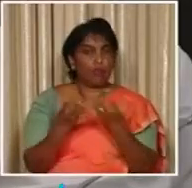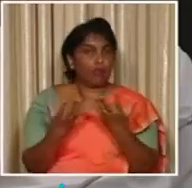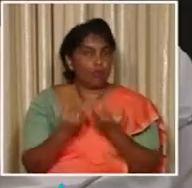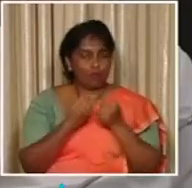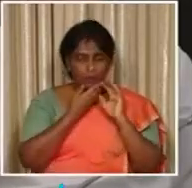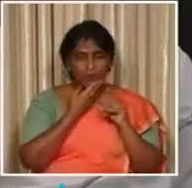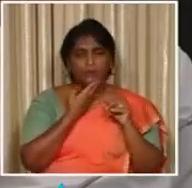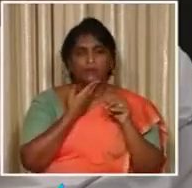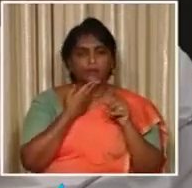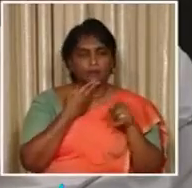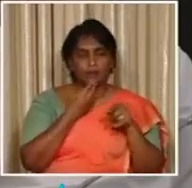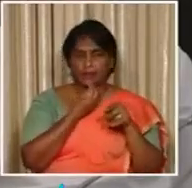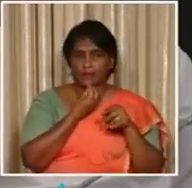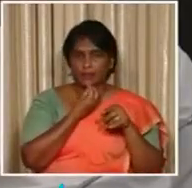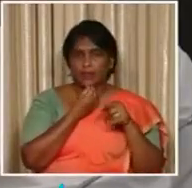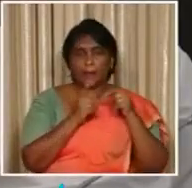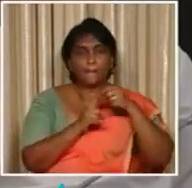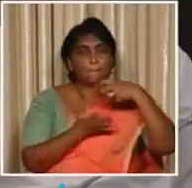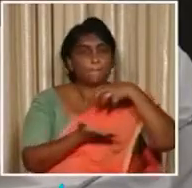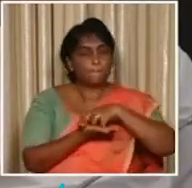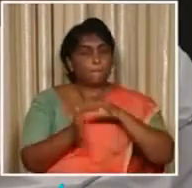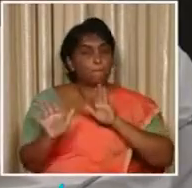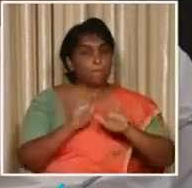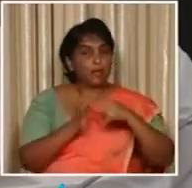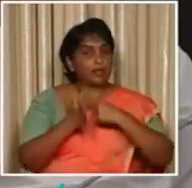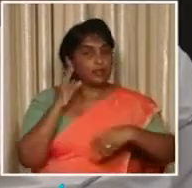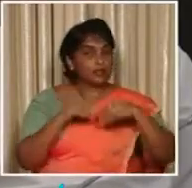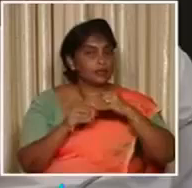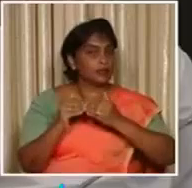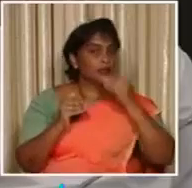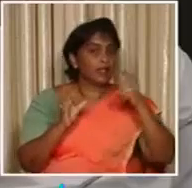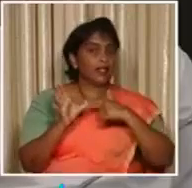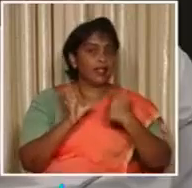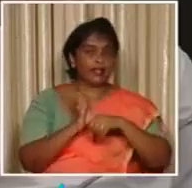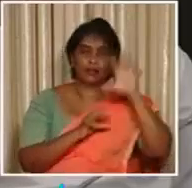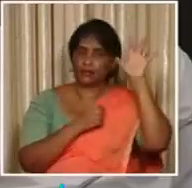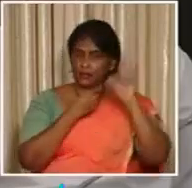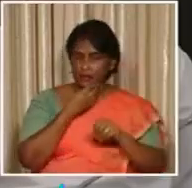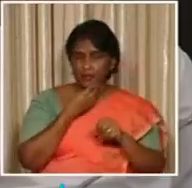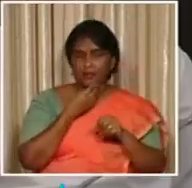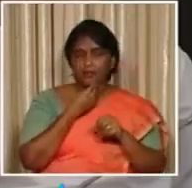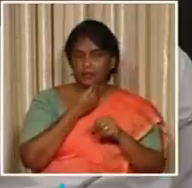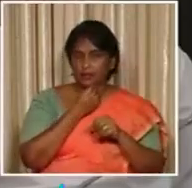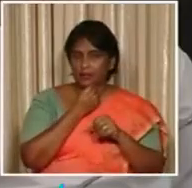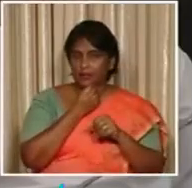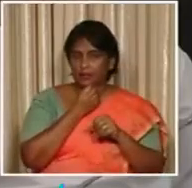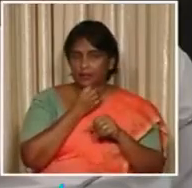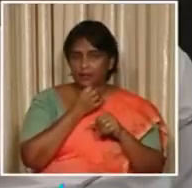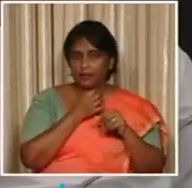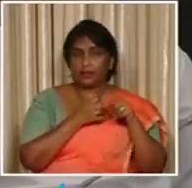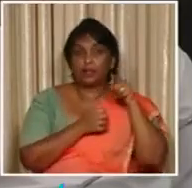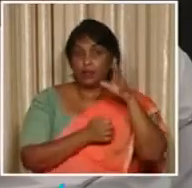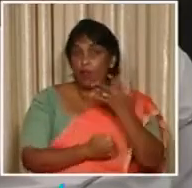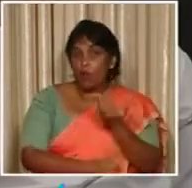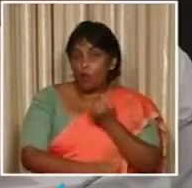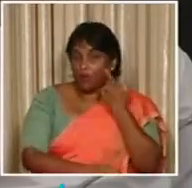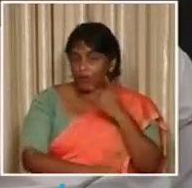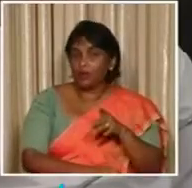තිබුණා මේ පළාත් පාලන මැතිවරණය කල් දාගන්න මේ පනතක් ගෙනල්ලා. ඉතින් ඒක ඒ උවමනාවෙන්